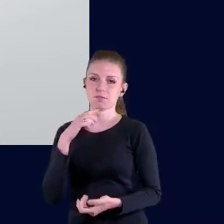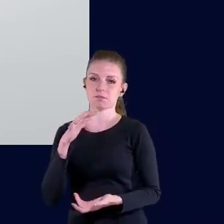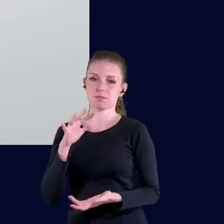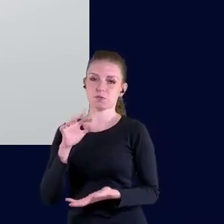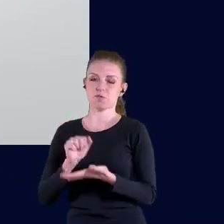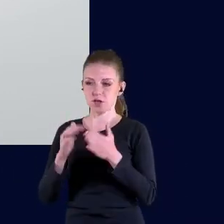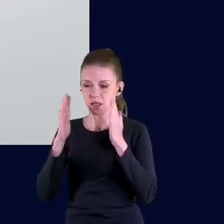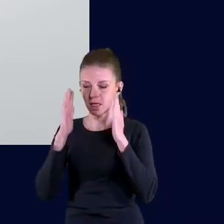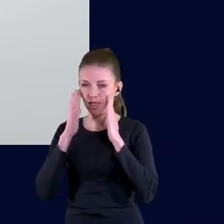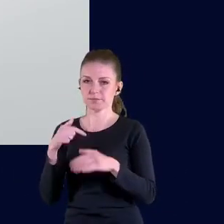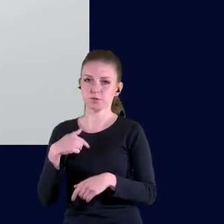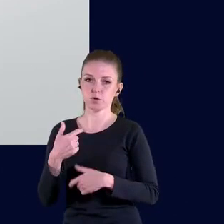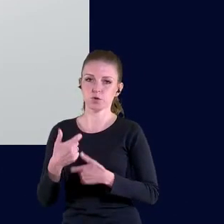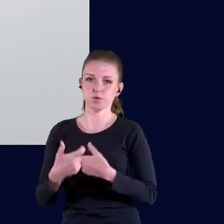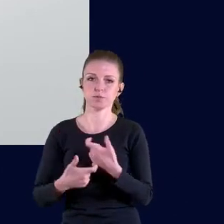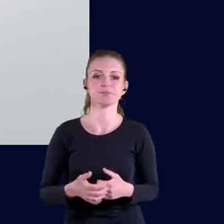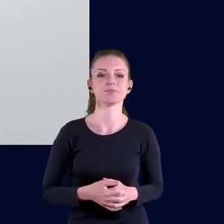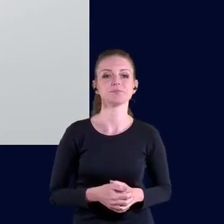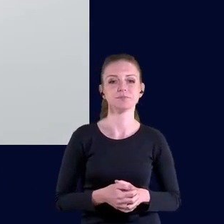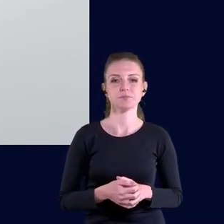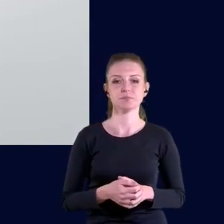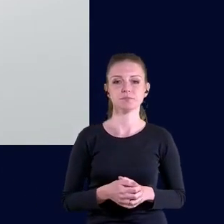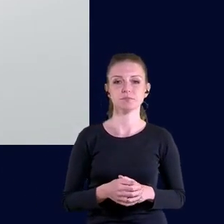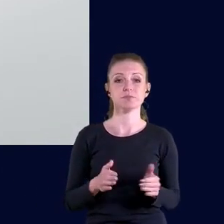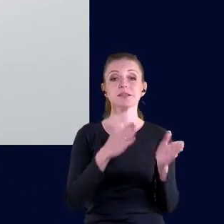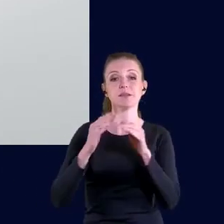przejść do następnego celu a